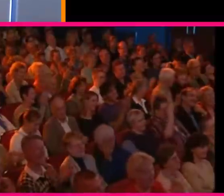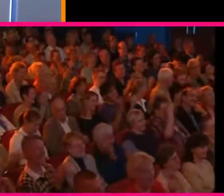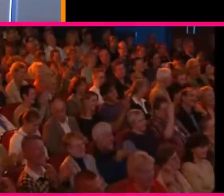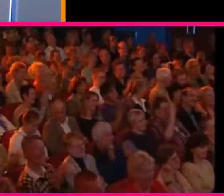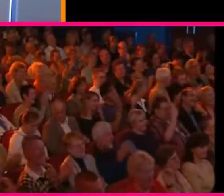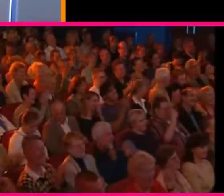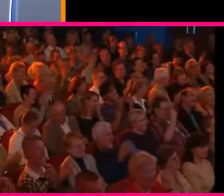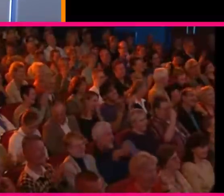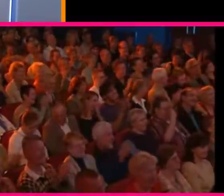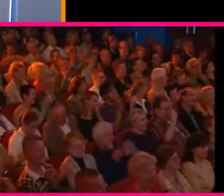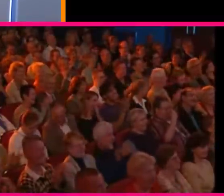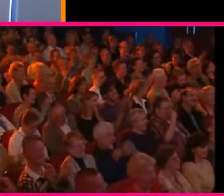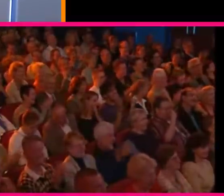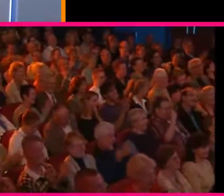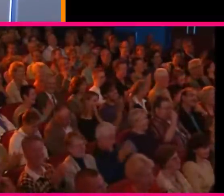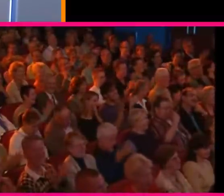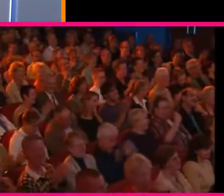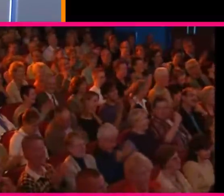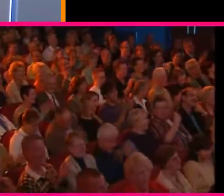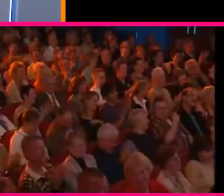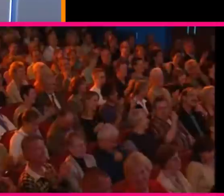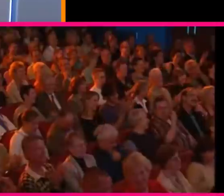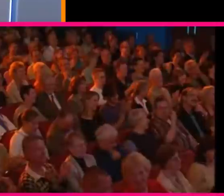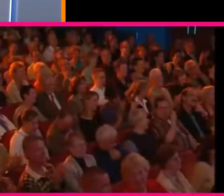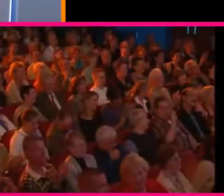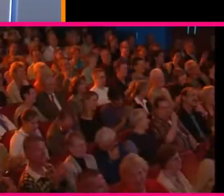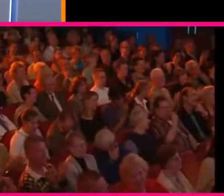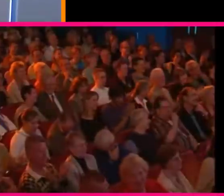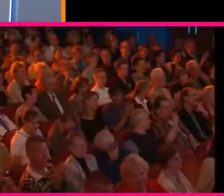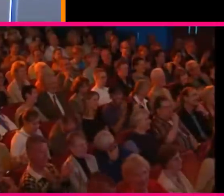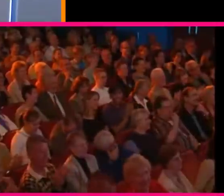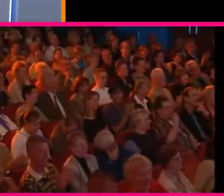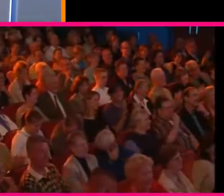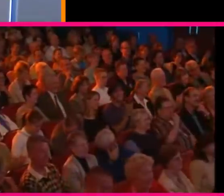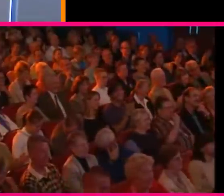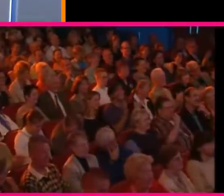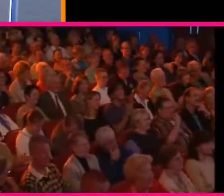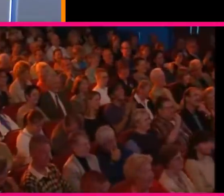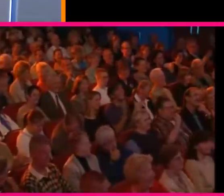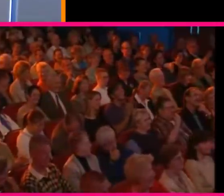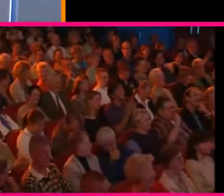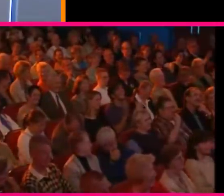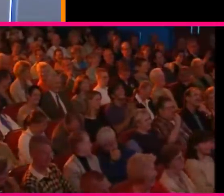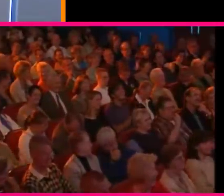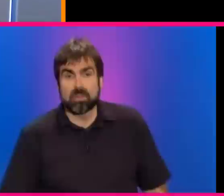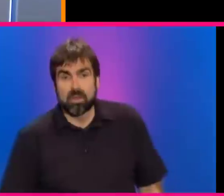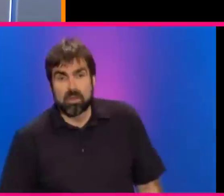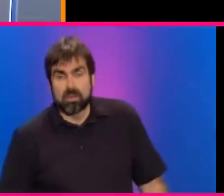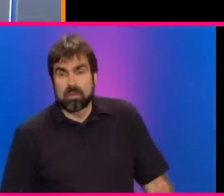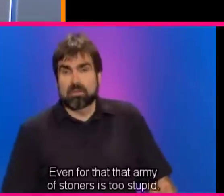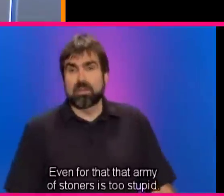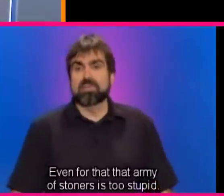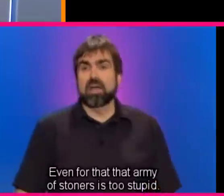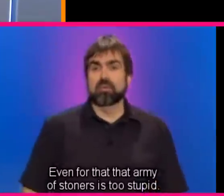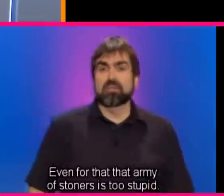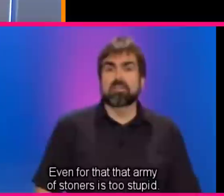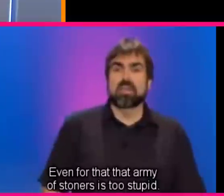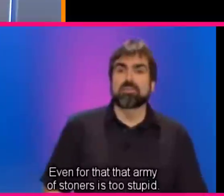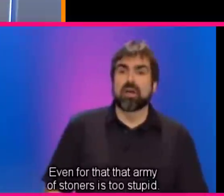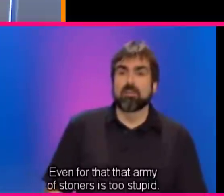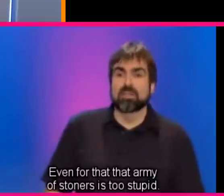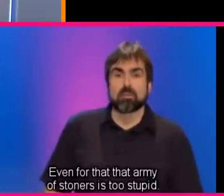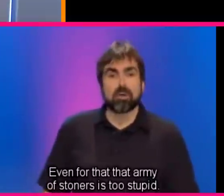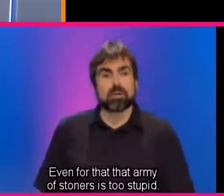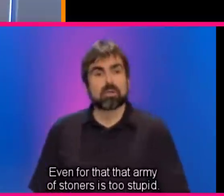dass dieser film ist war uns noch nie selbst dafür ist diese